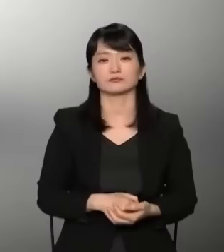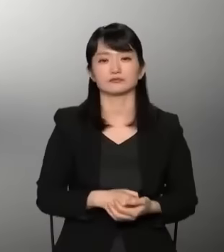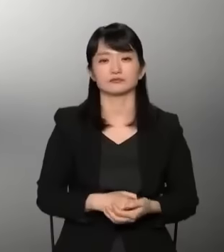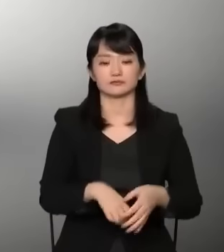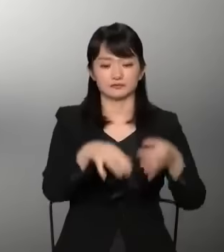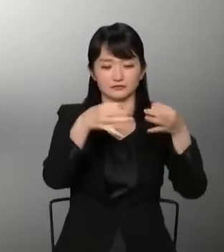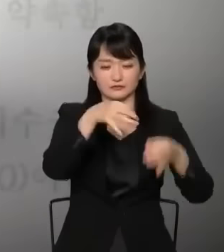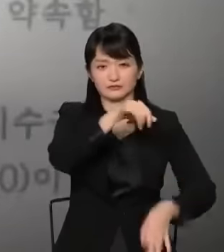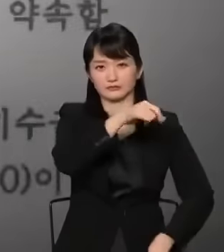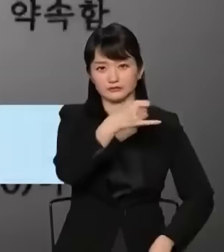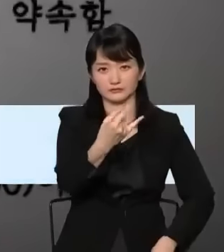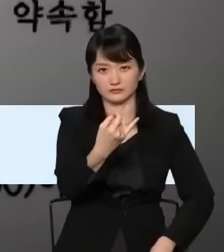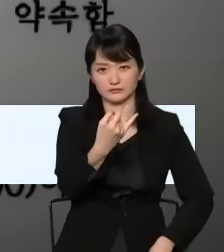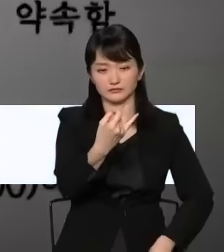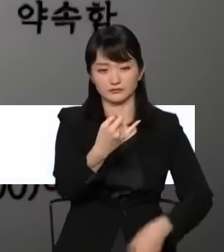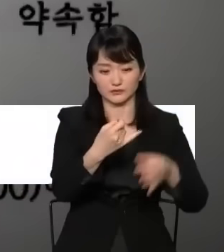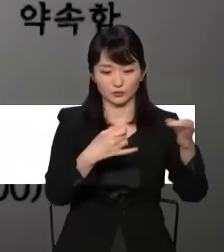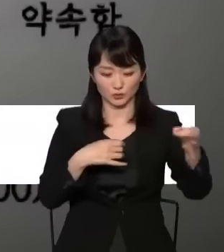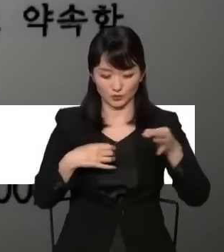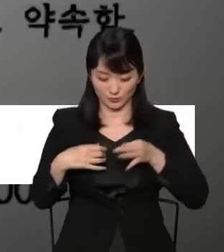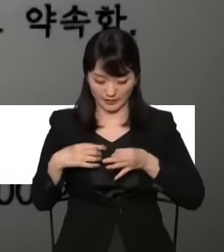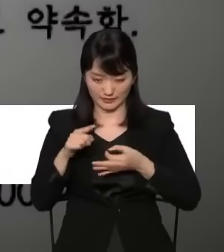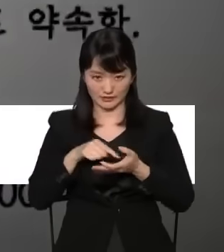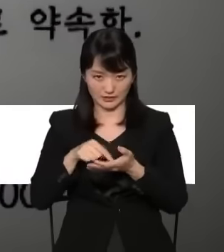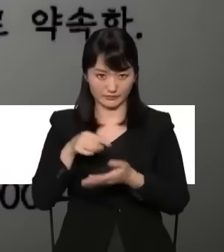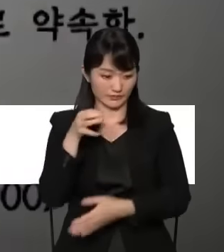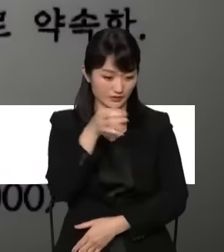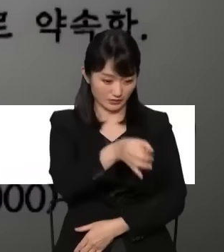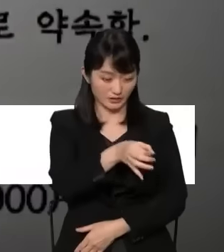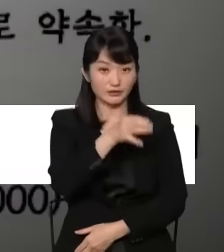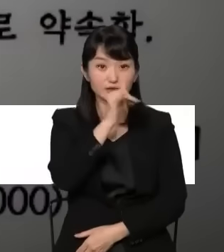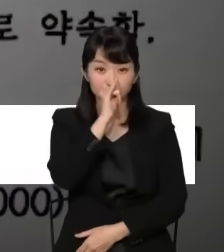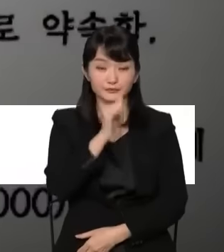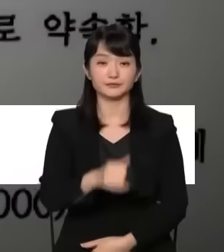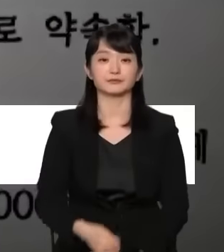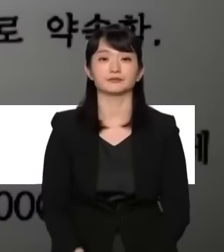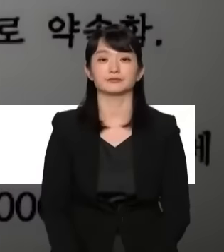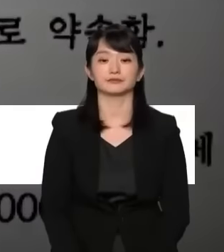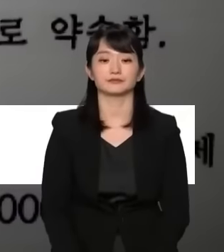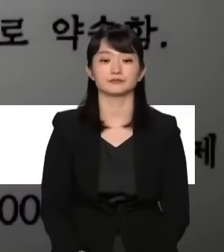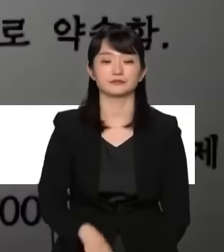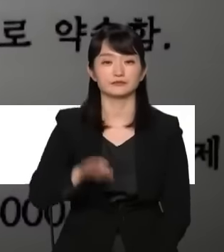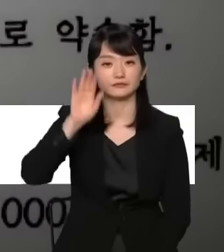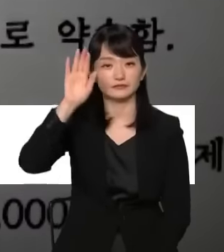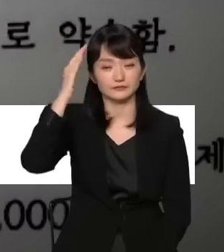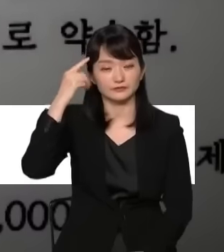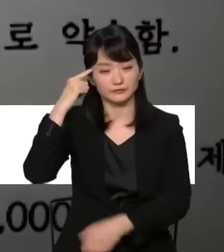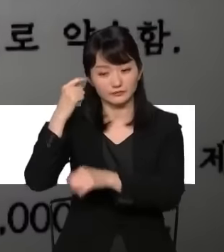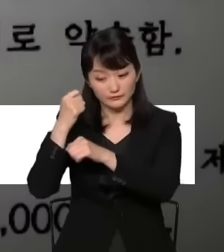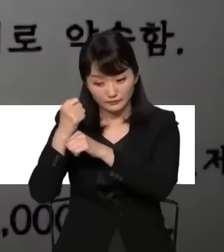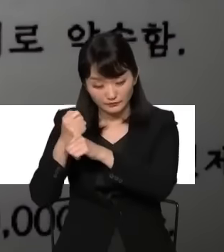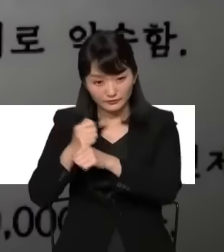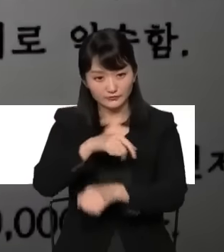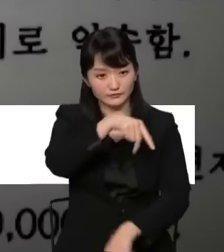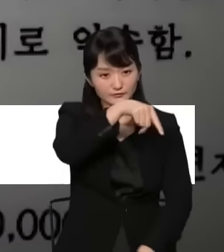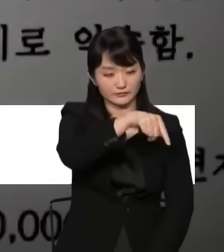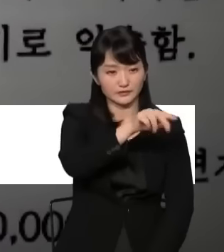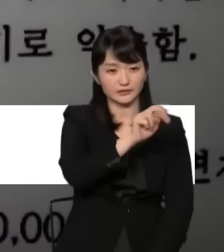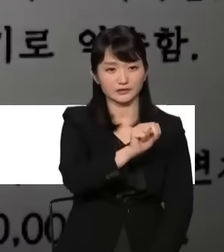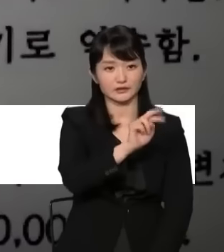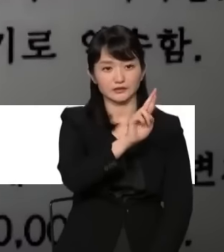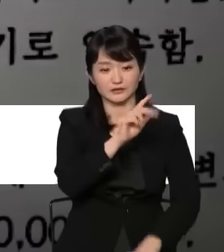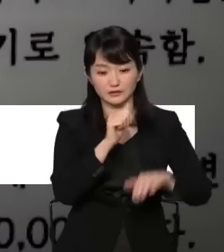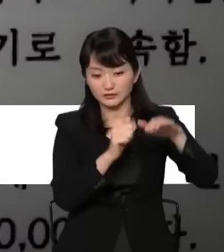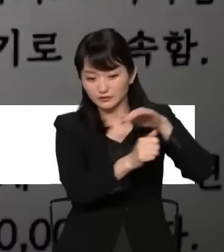김건희 여사에게 돈을 받아 갚겠다고 약속한 내용이 겼습니다 미래한국 연구소이 pnr 대표에게